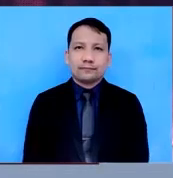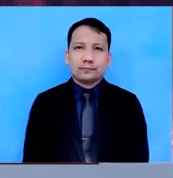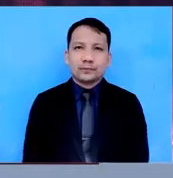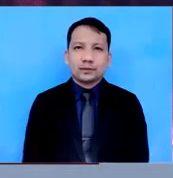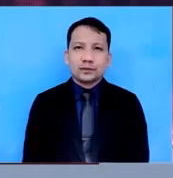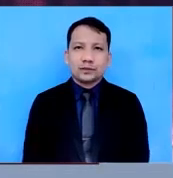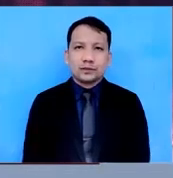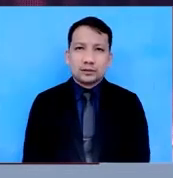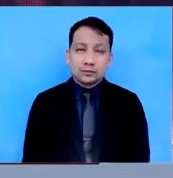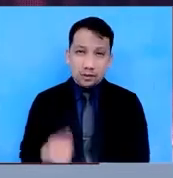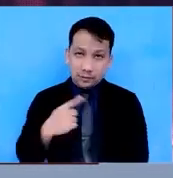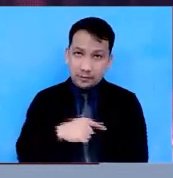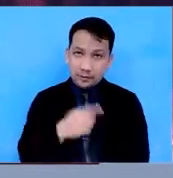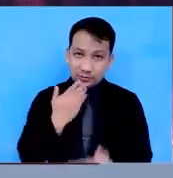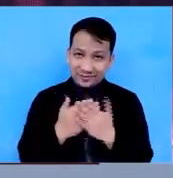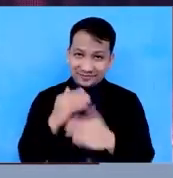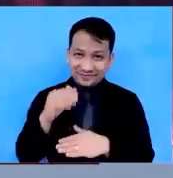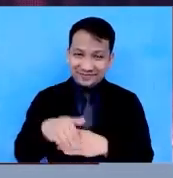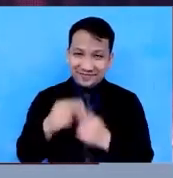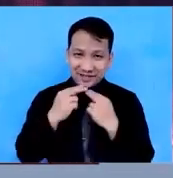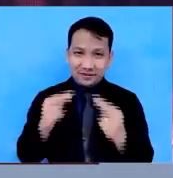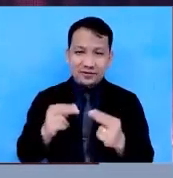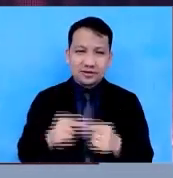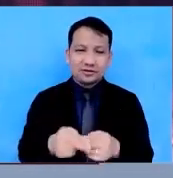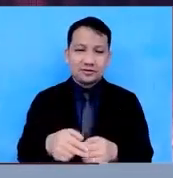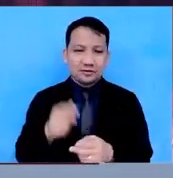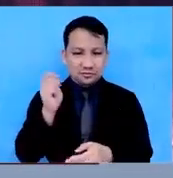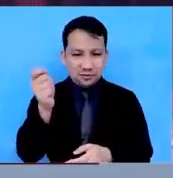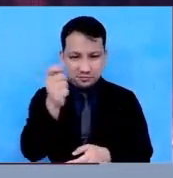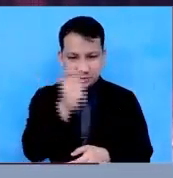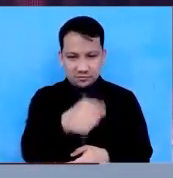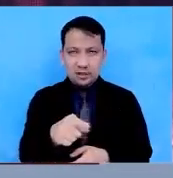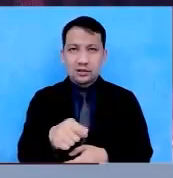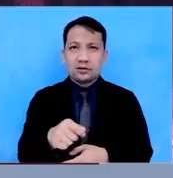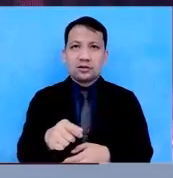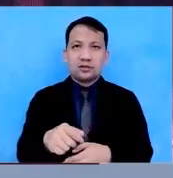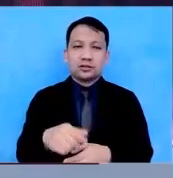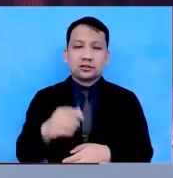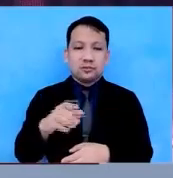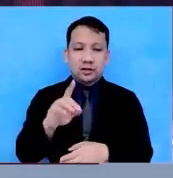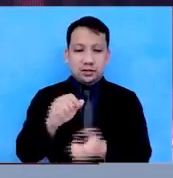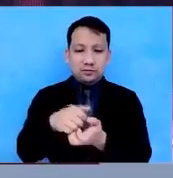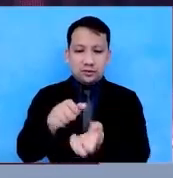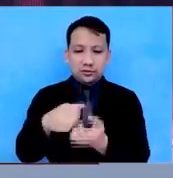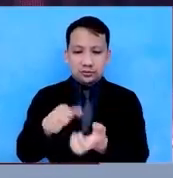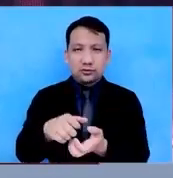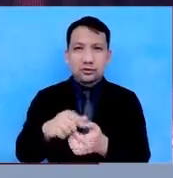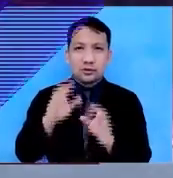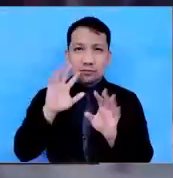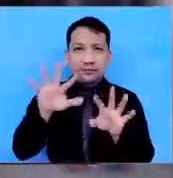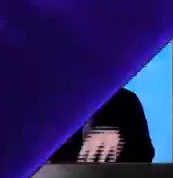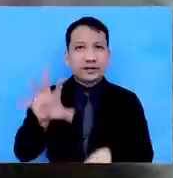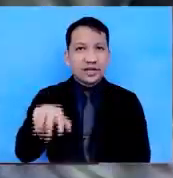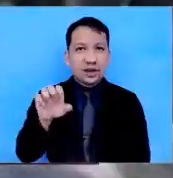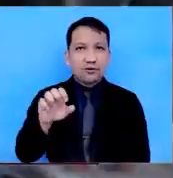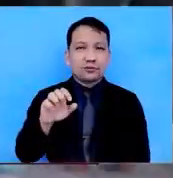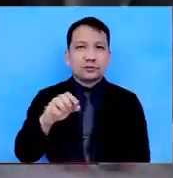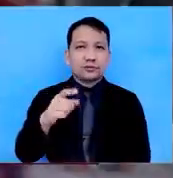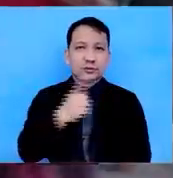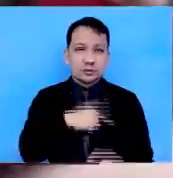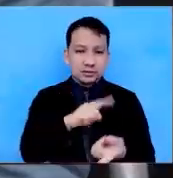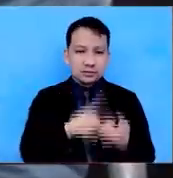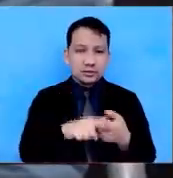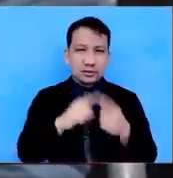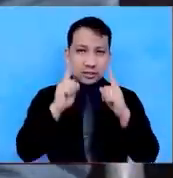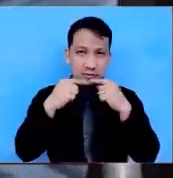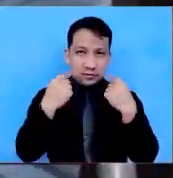Sa ating pabaong pampa-good night, binindisyonan ang daan-daang aso at pusa sa Spain at Mexico. Dagsa ang mga alagang